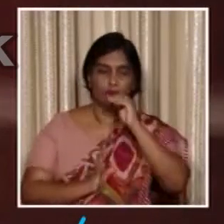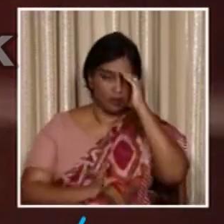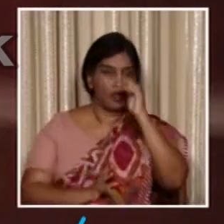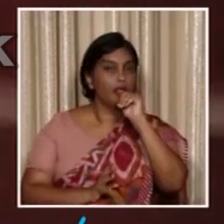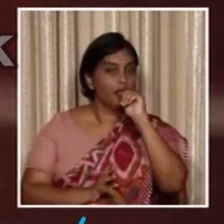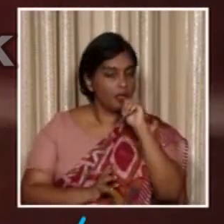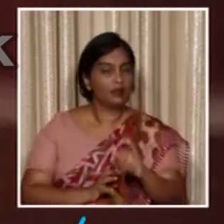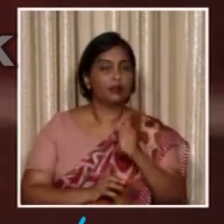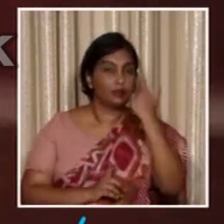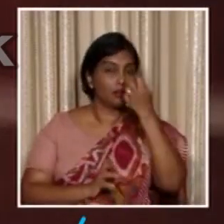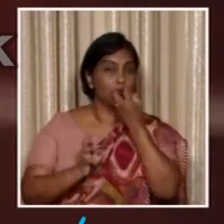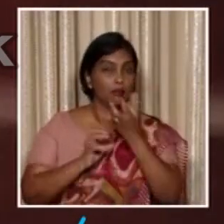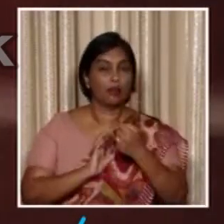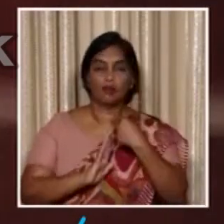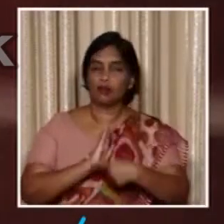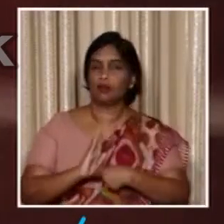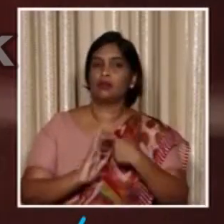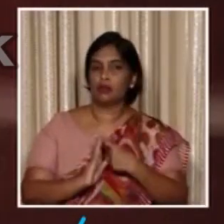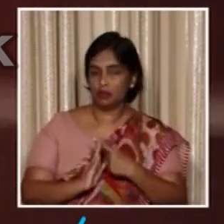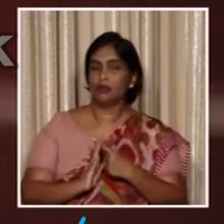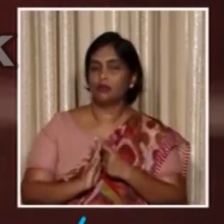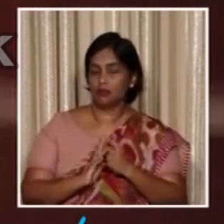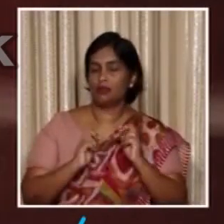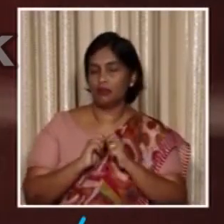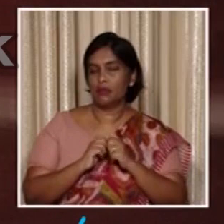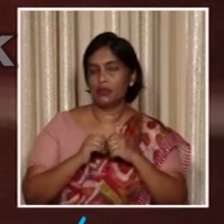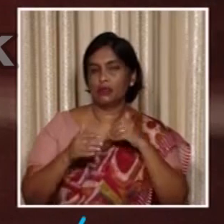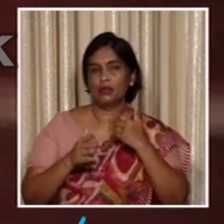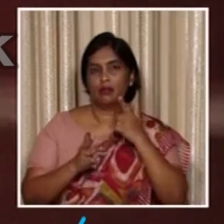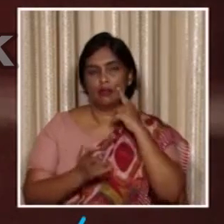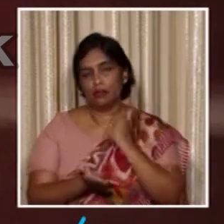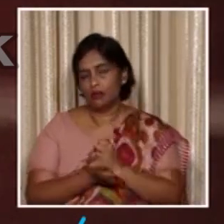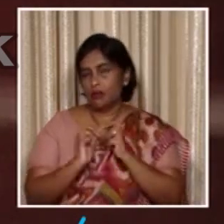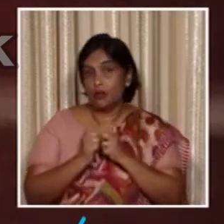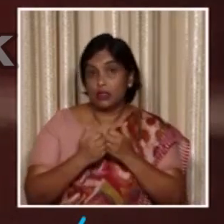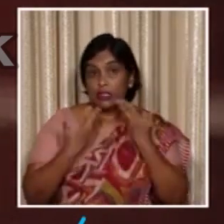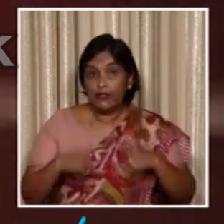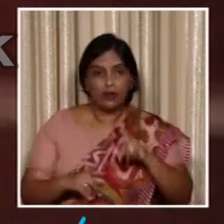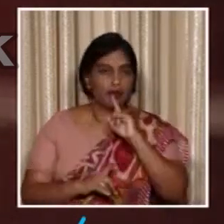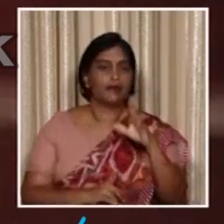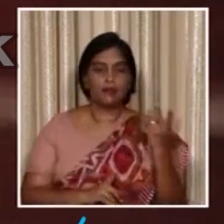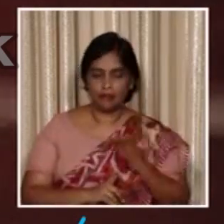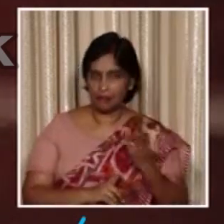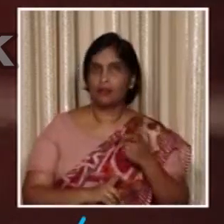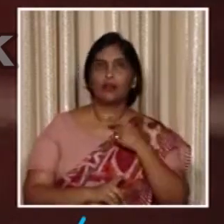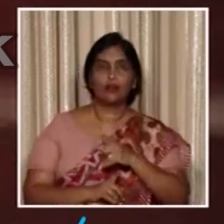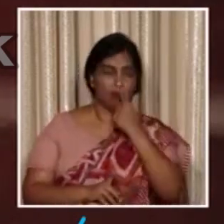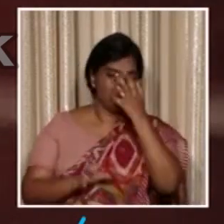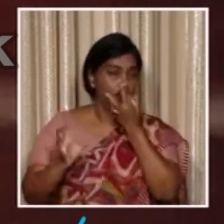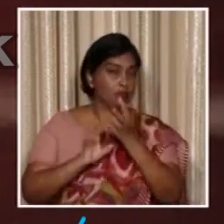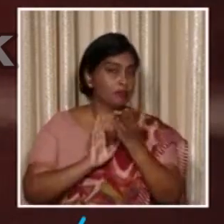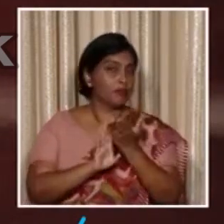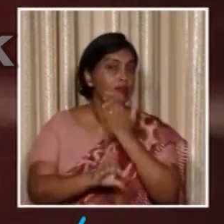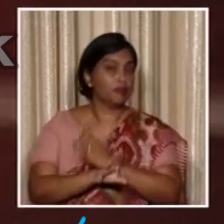ඇත්තර වශයෙන් පාස්කු ප්‍රහාරය මුළු රටම වින්දිතය තමයි. ඒකෙන් වෙච්ච හානිය මෙතකයි කියන්න බෑ. හැබැයි මේ පාස්කු ප්‍රහාරය වෙන්නට